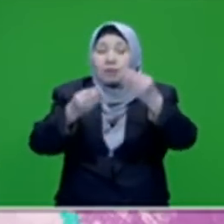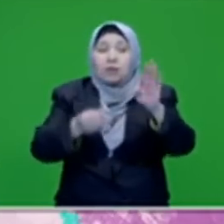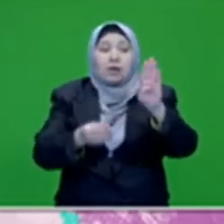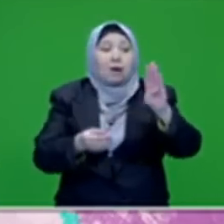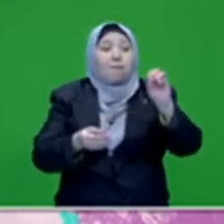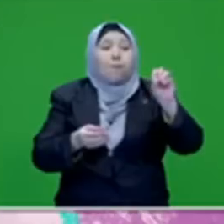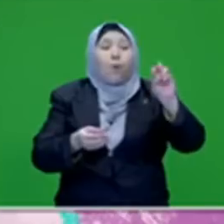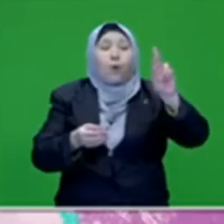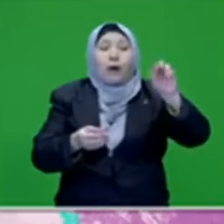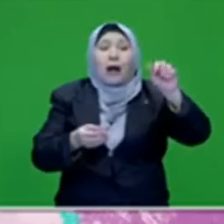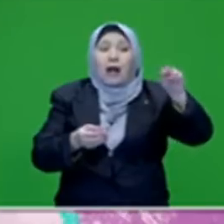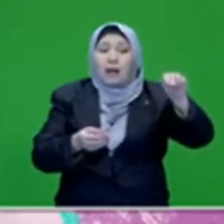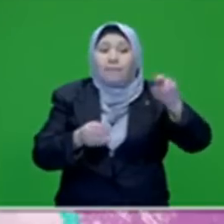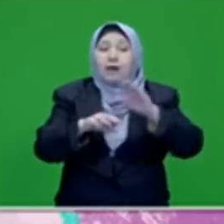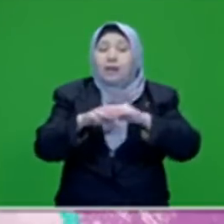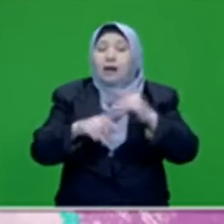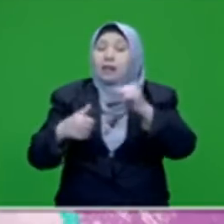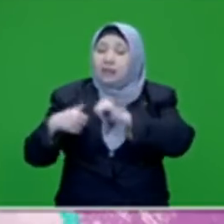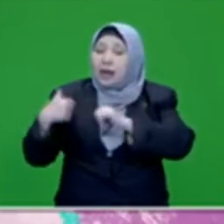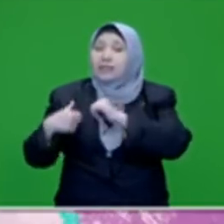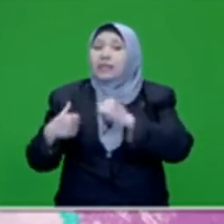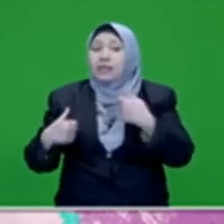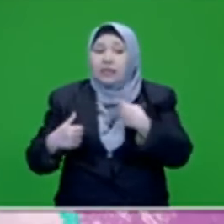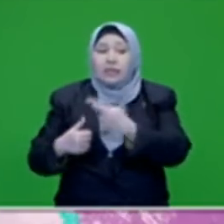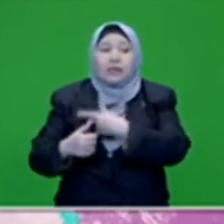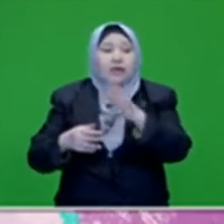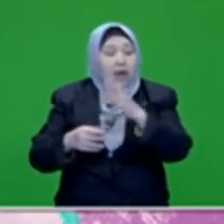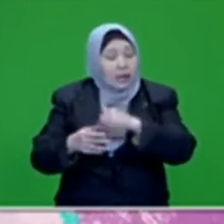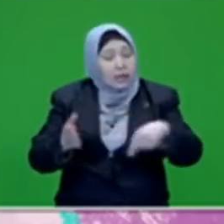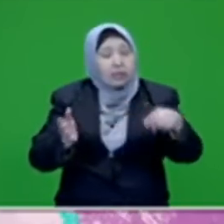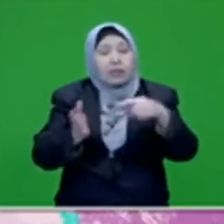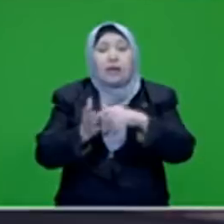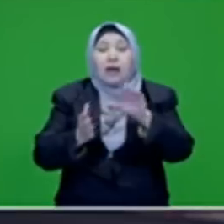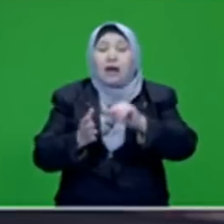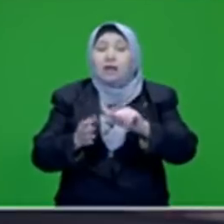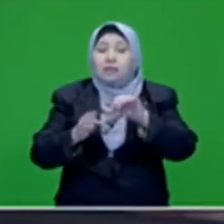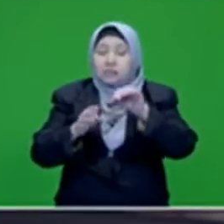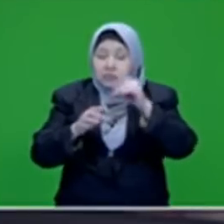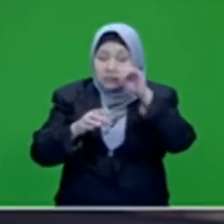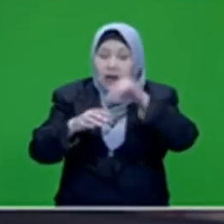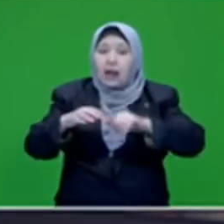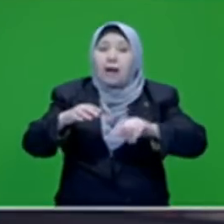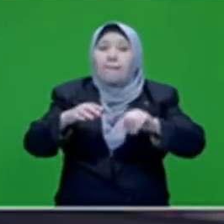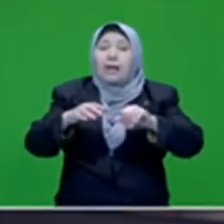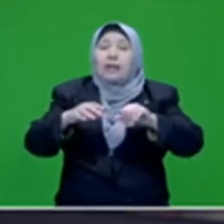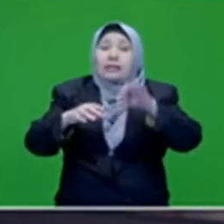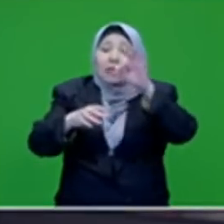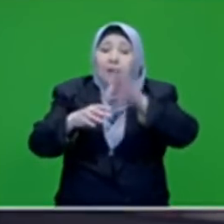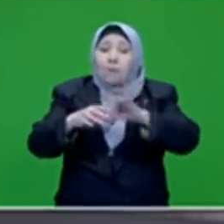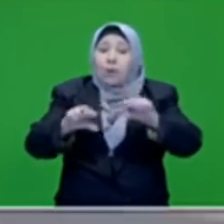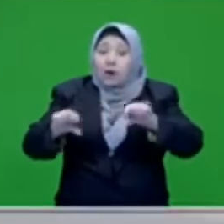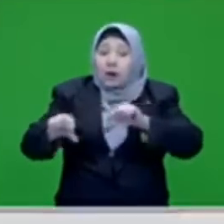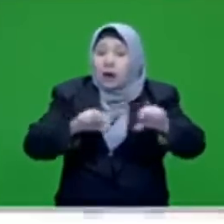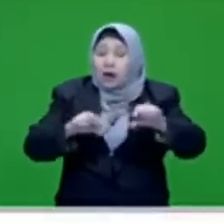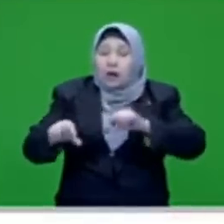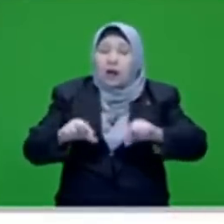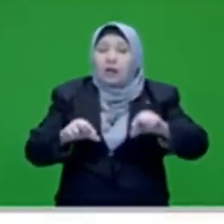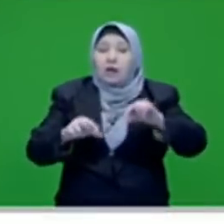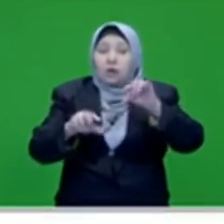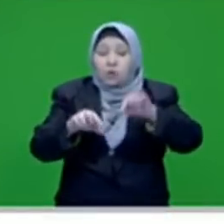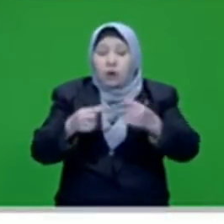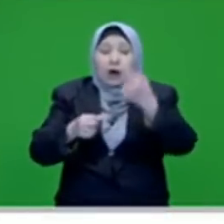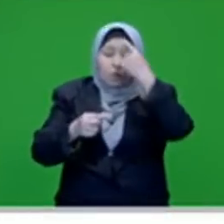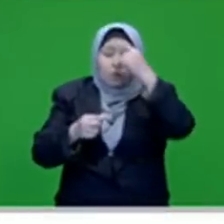kepada hati-hati kita, tuan-tuan, dan inilah yang kita ingin sebarkan dalam platform tabung gerakan Al-Quran. Tuan-tuan boleh menyumbang untuk